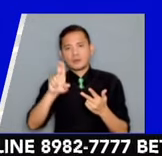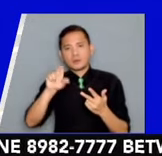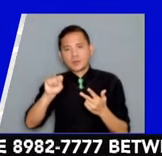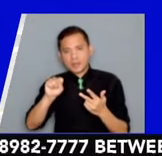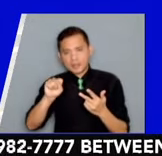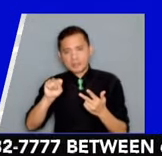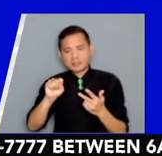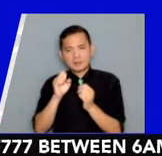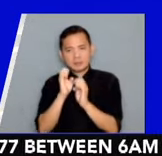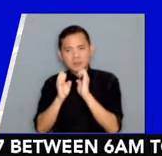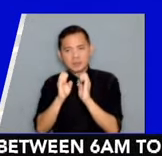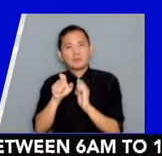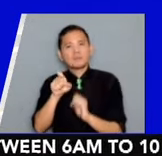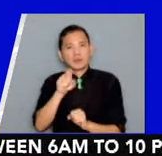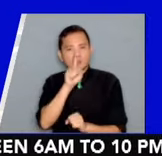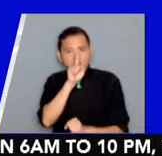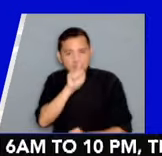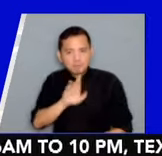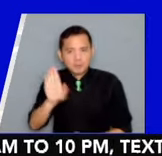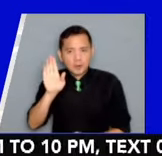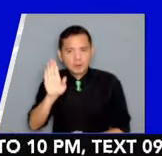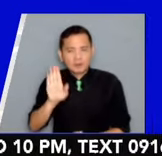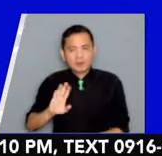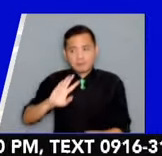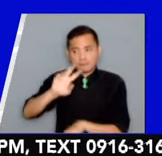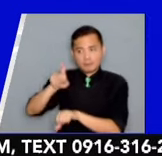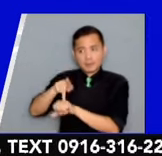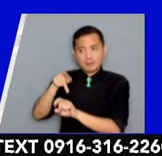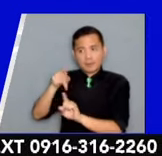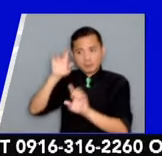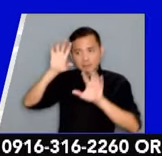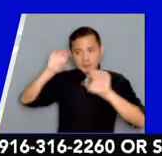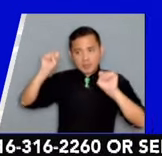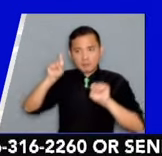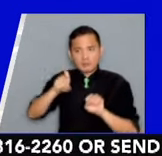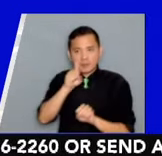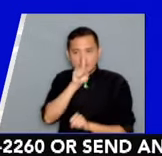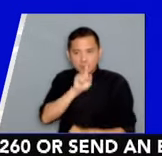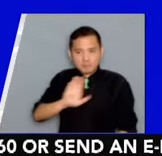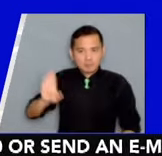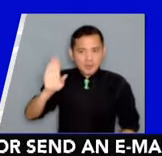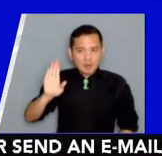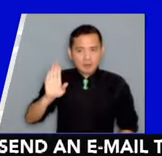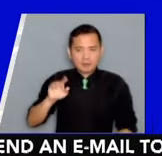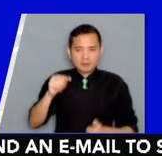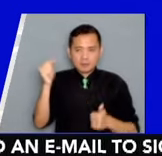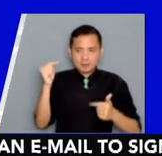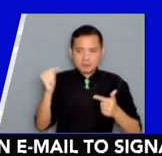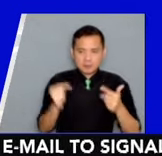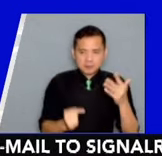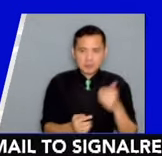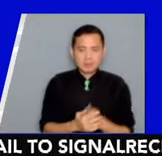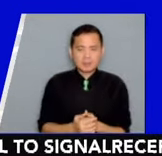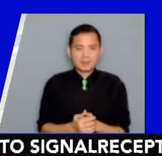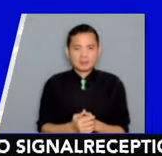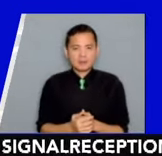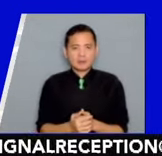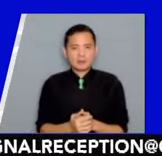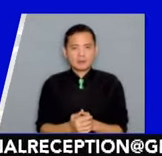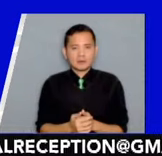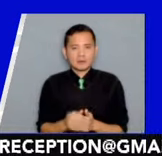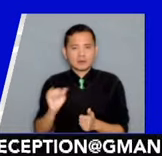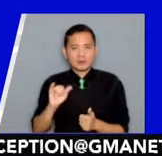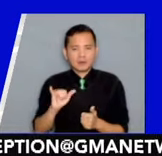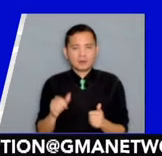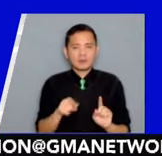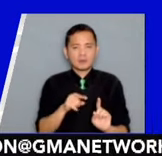ng Presidente ng Pilipinas. Bigyan ako ng garantiya ng Secretary of Department of